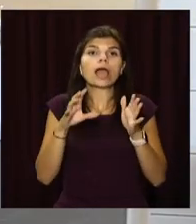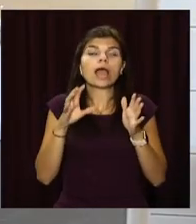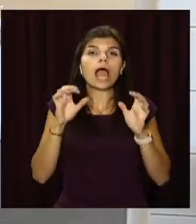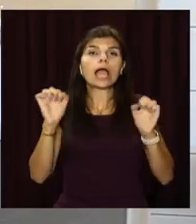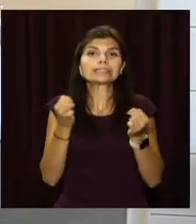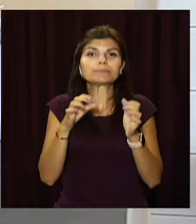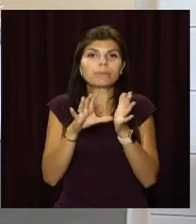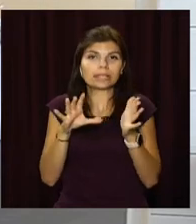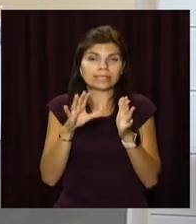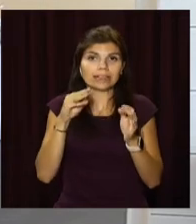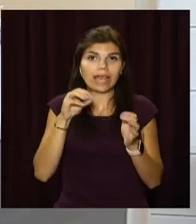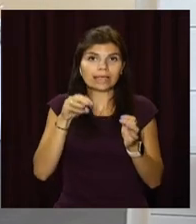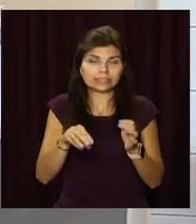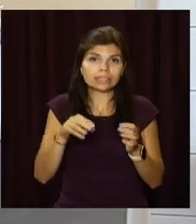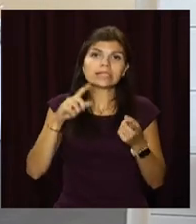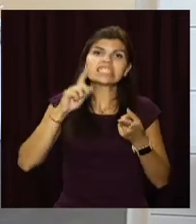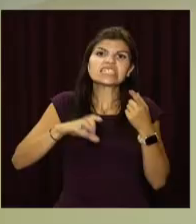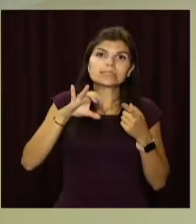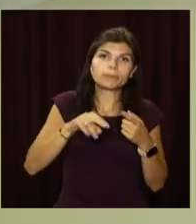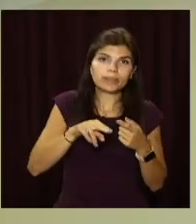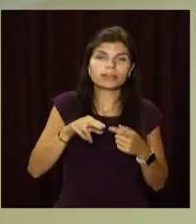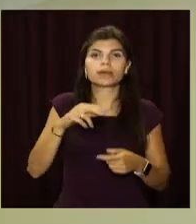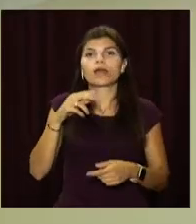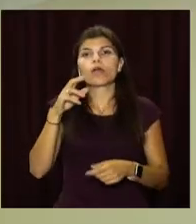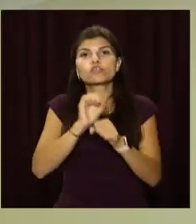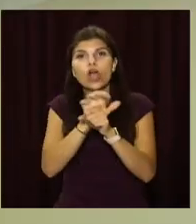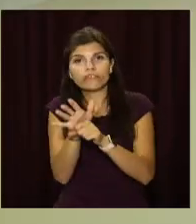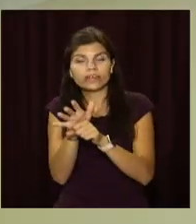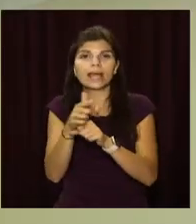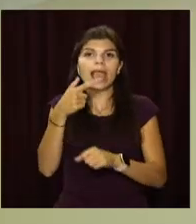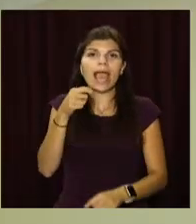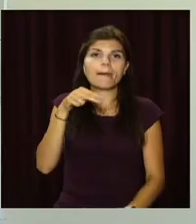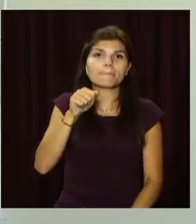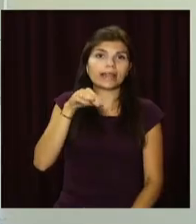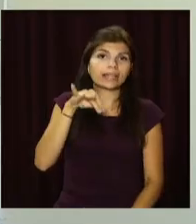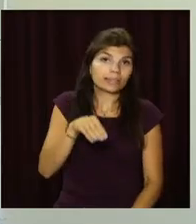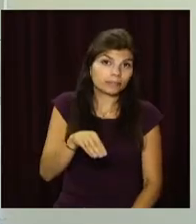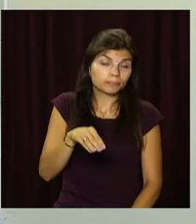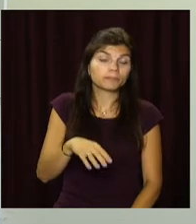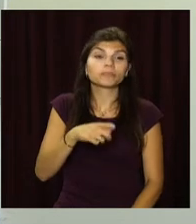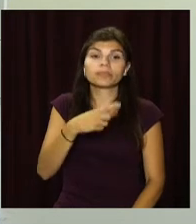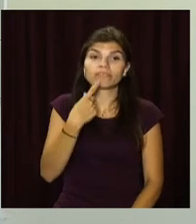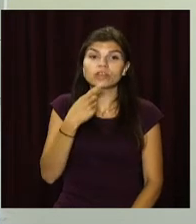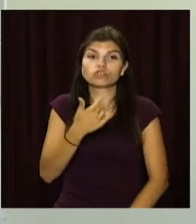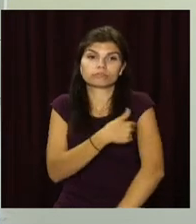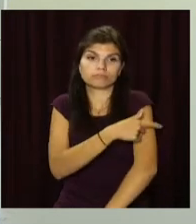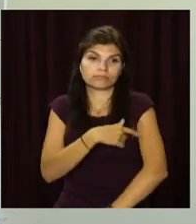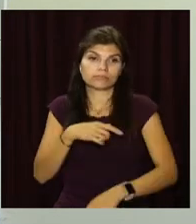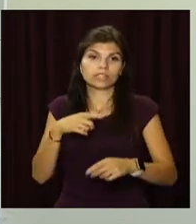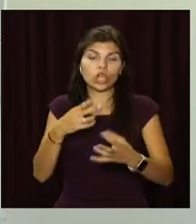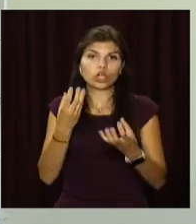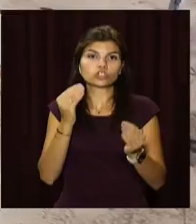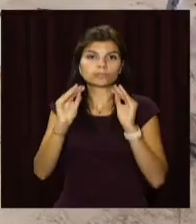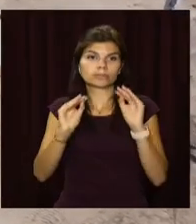експрес-тести на ковід, на СПІД, на гепатит. Будівельники вже завершили всі роботи. Залишилося встановити медичне